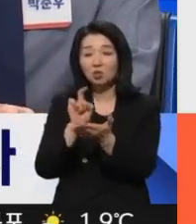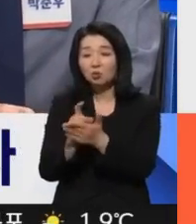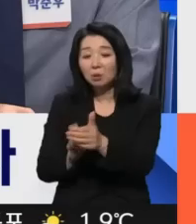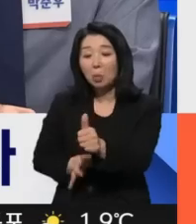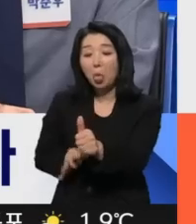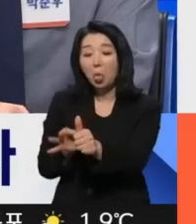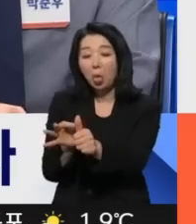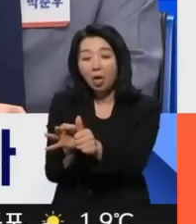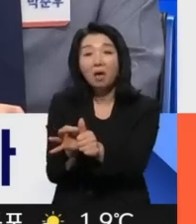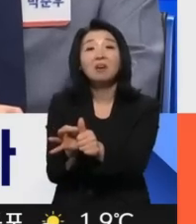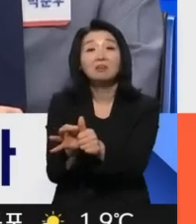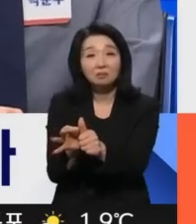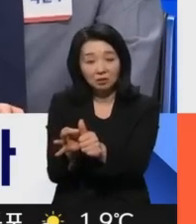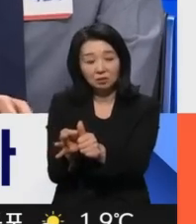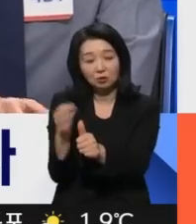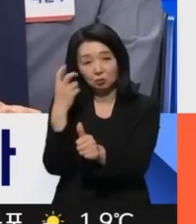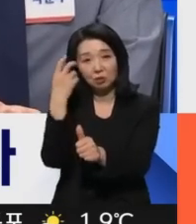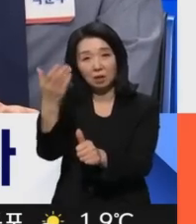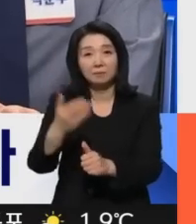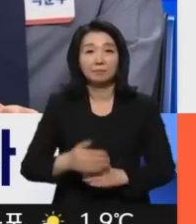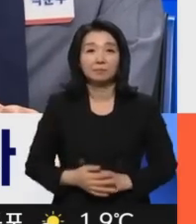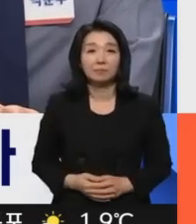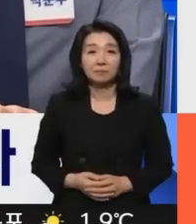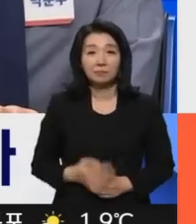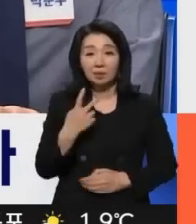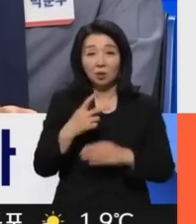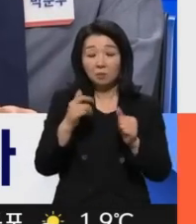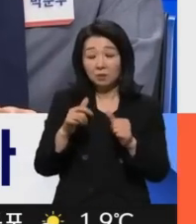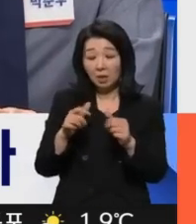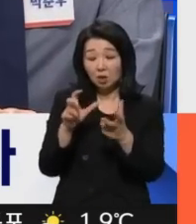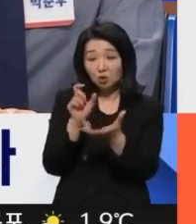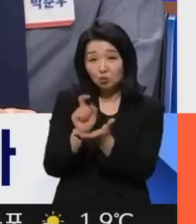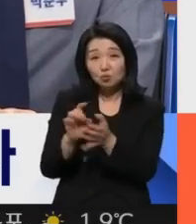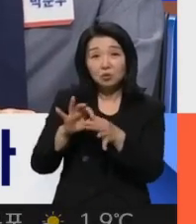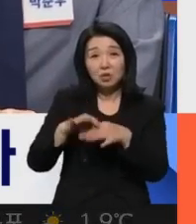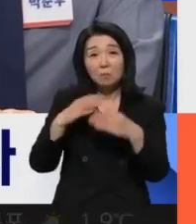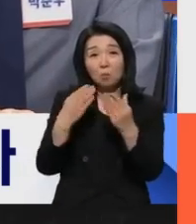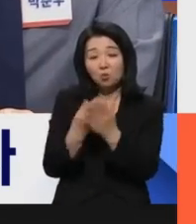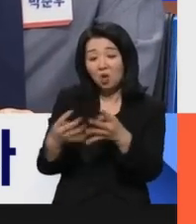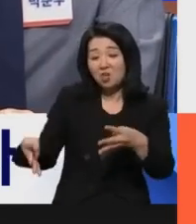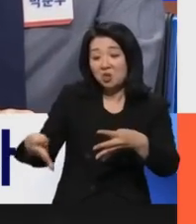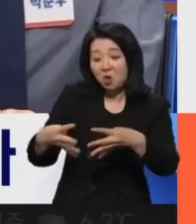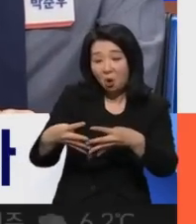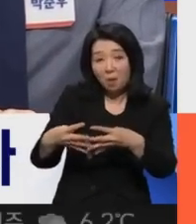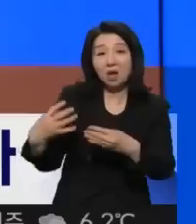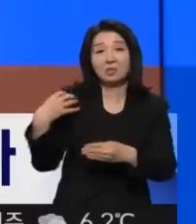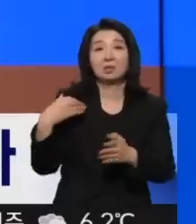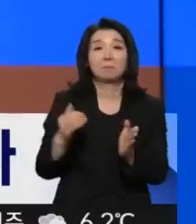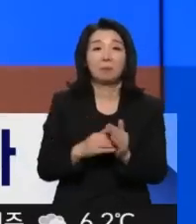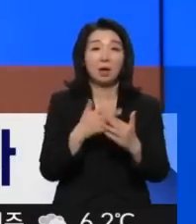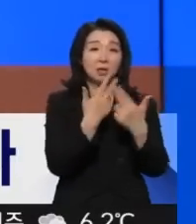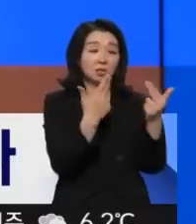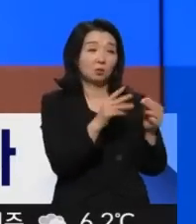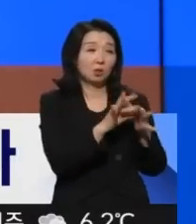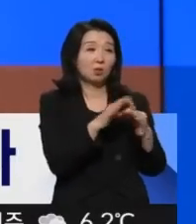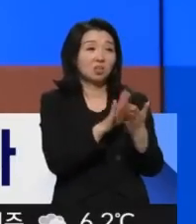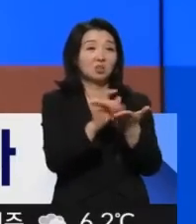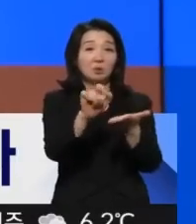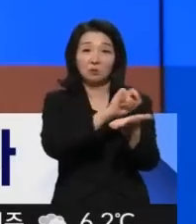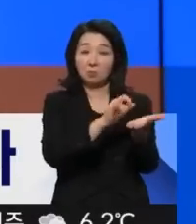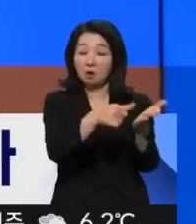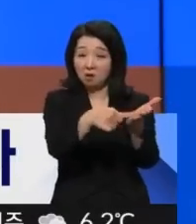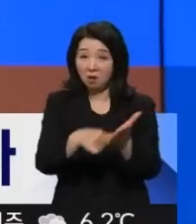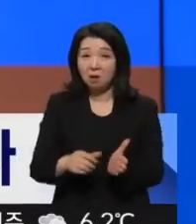아닌지 추궁한 것으로 알려졌습니다. 검찰은 성남 FC가 협약을 주도했고 이 과정에서 이재명 대표도 직접 서명을 하는